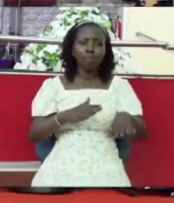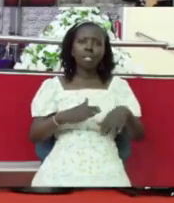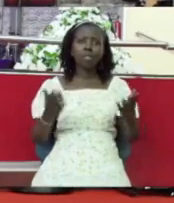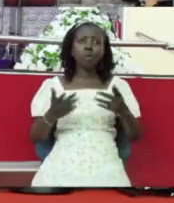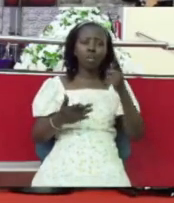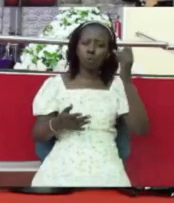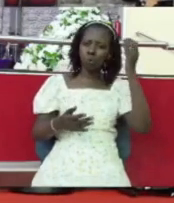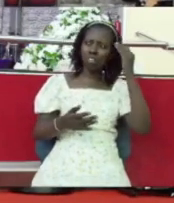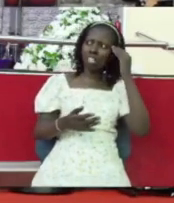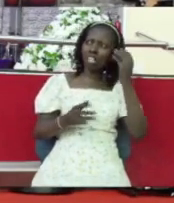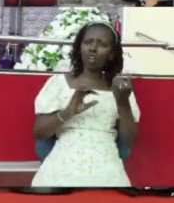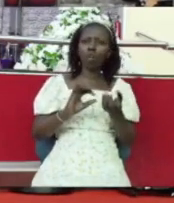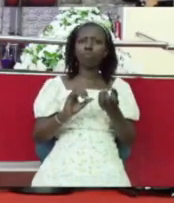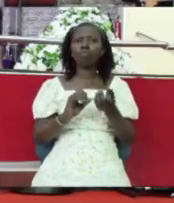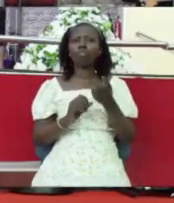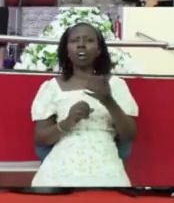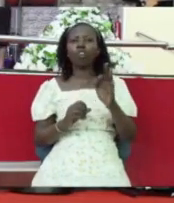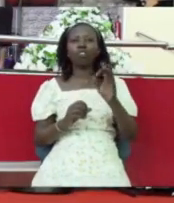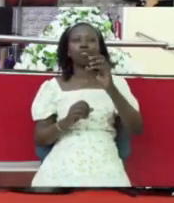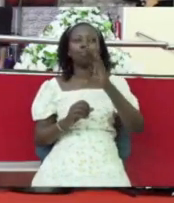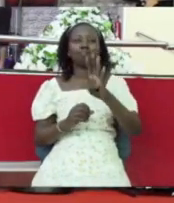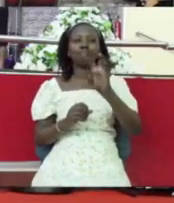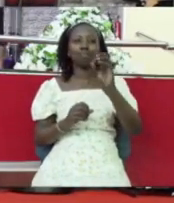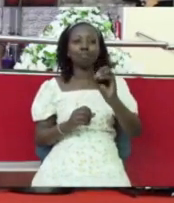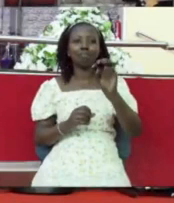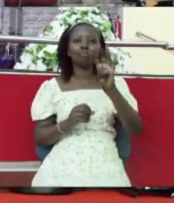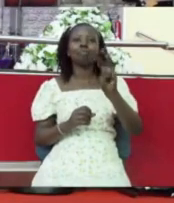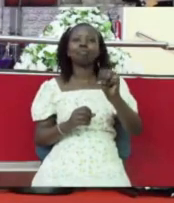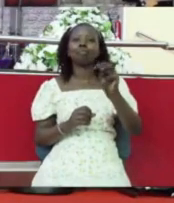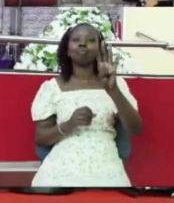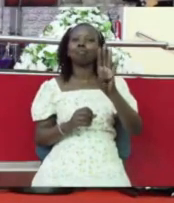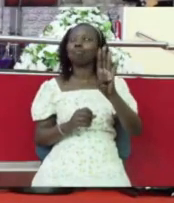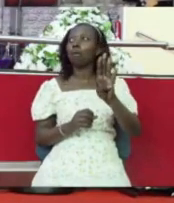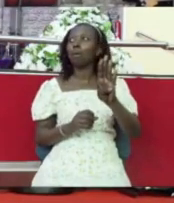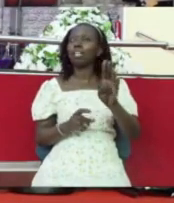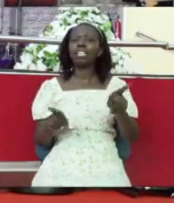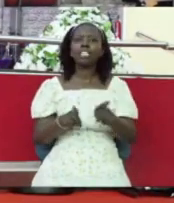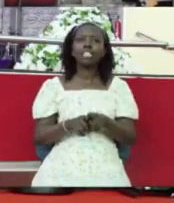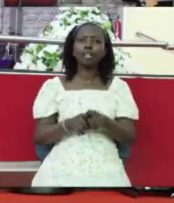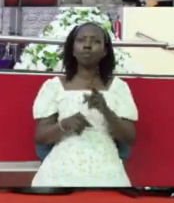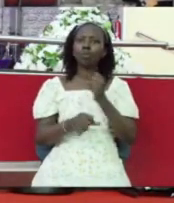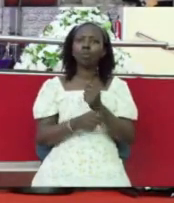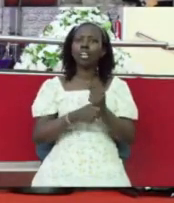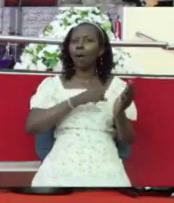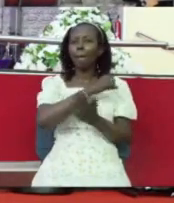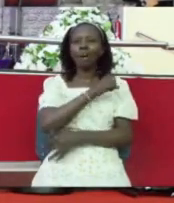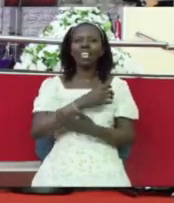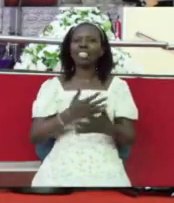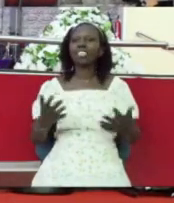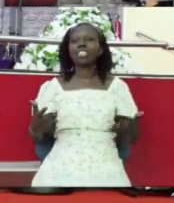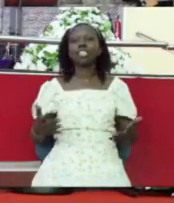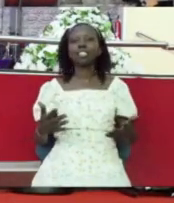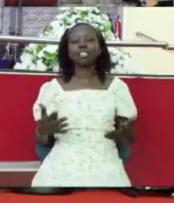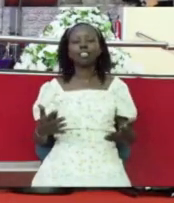mahali ambapo unajihisi kwamba kama ningeweza patiwa nafasi naweza rusha bomu kwenye hapa mahali hapa.